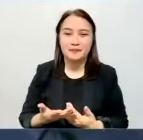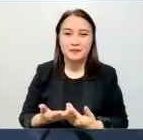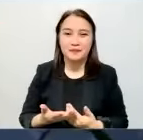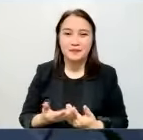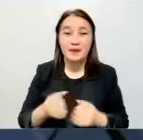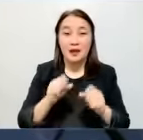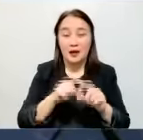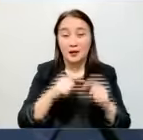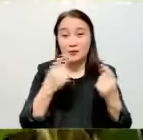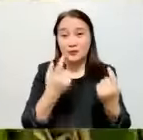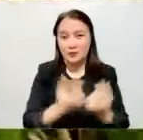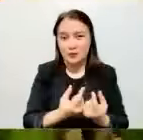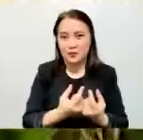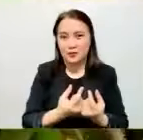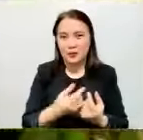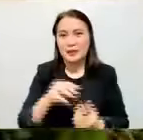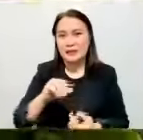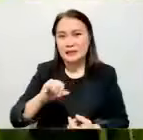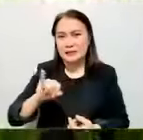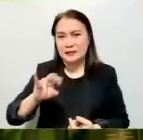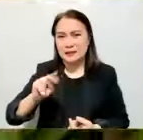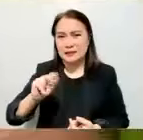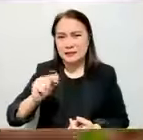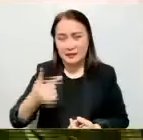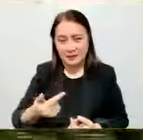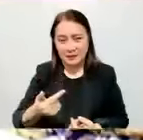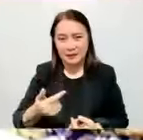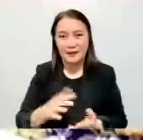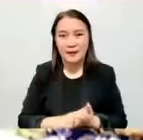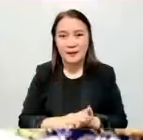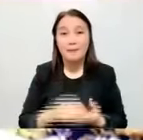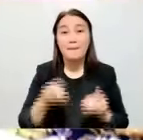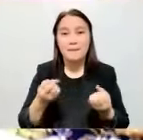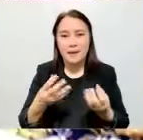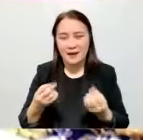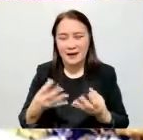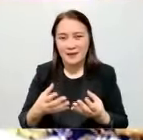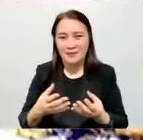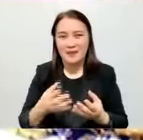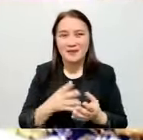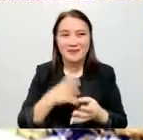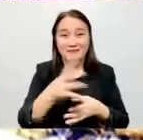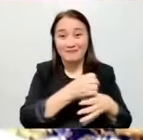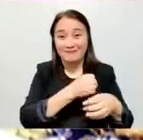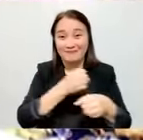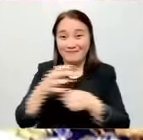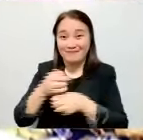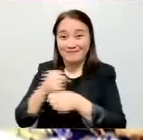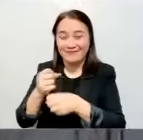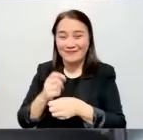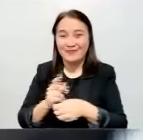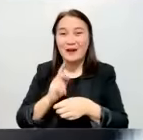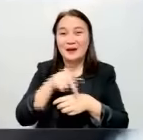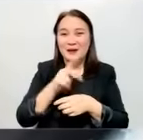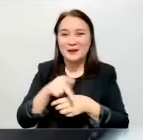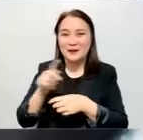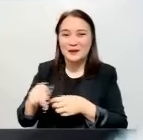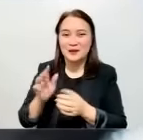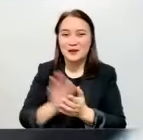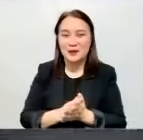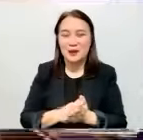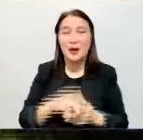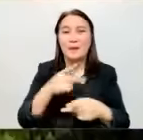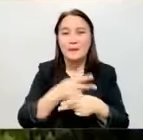ng Agrikultura o SINAG, dahil yan sa pagdami ng ani. Mura rin ang presyo ng bigas sa pandaigdigang merkado dulot ng paghina